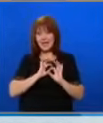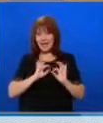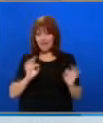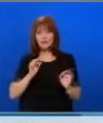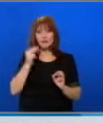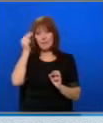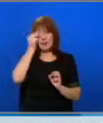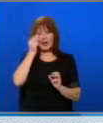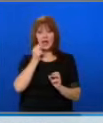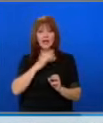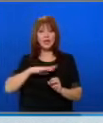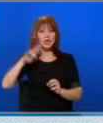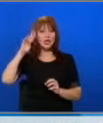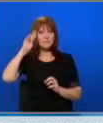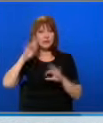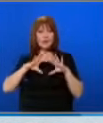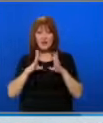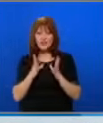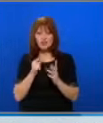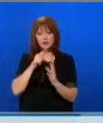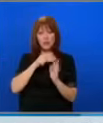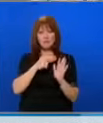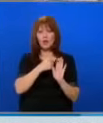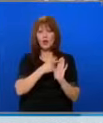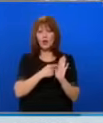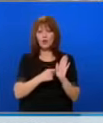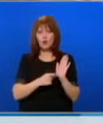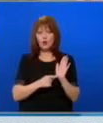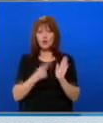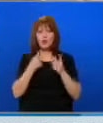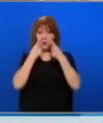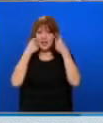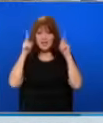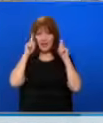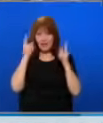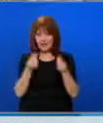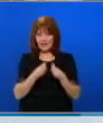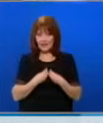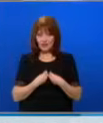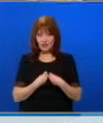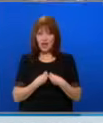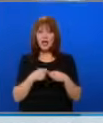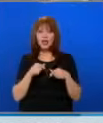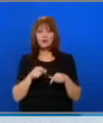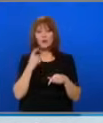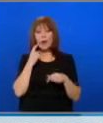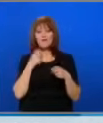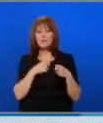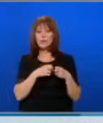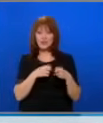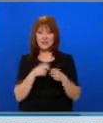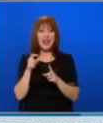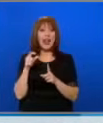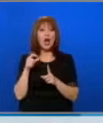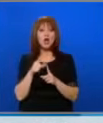страната ни е изпълнила всички изисквания, които Нидерландия досега поставяше. А тук в Брюксел нидерландският премиер